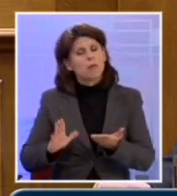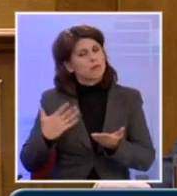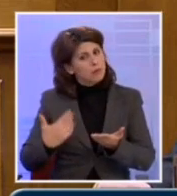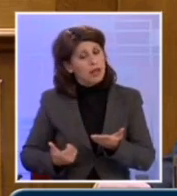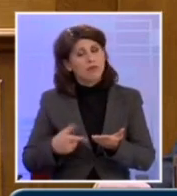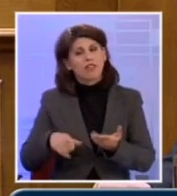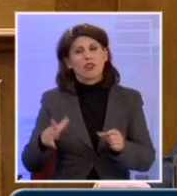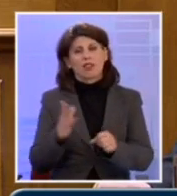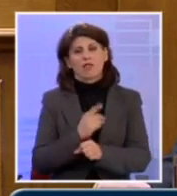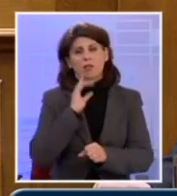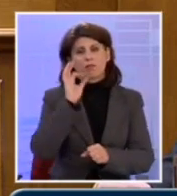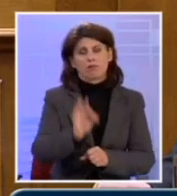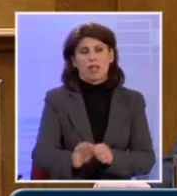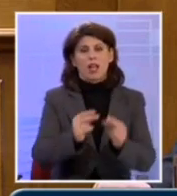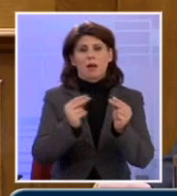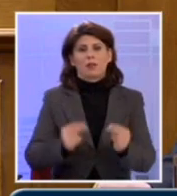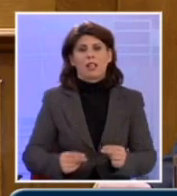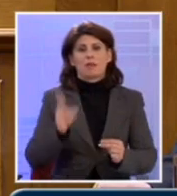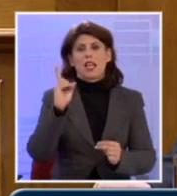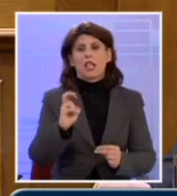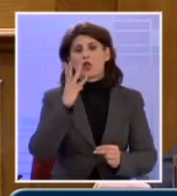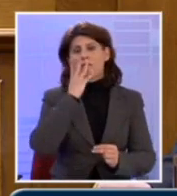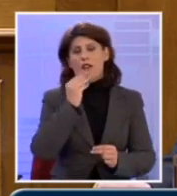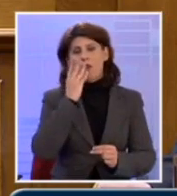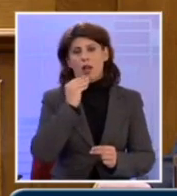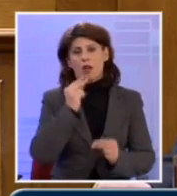να φτάσουμε στο αποτέλεσμα της 20ης του Φλεβάρη.